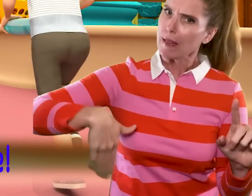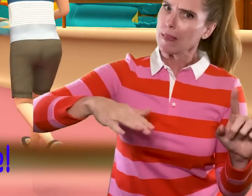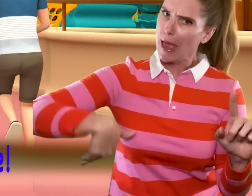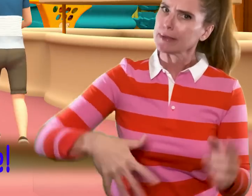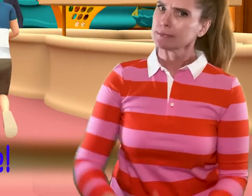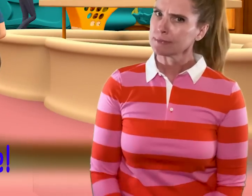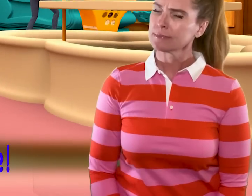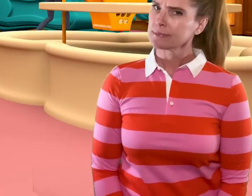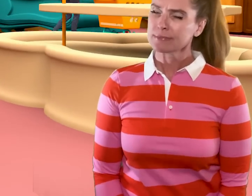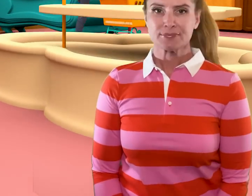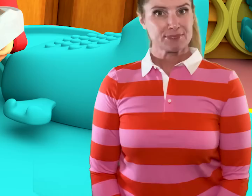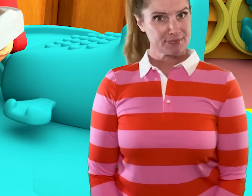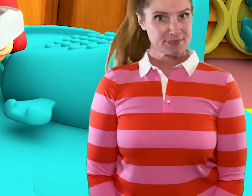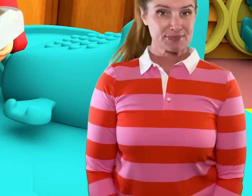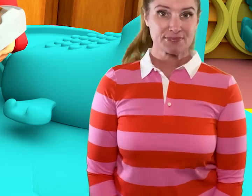be late late